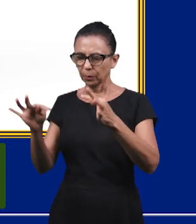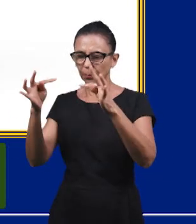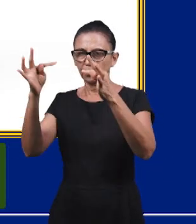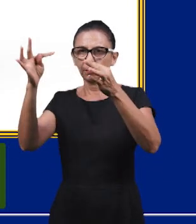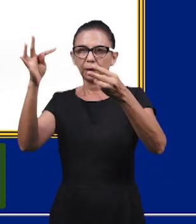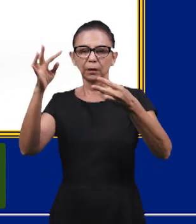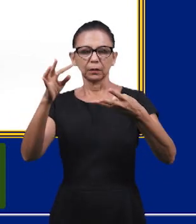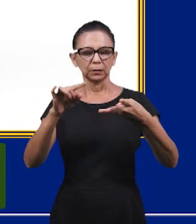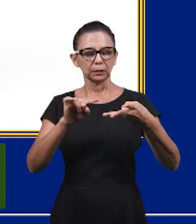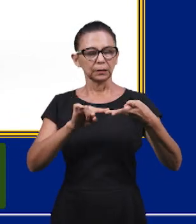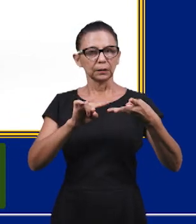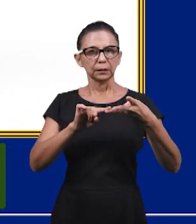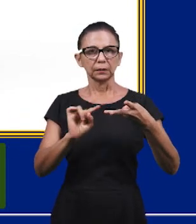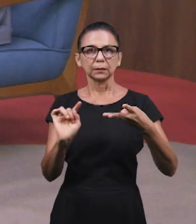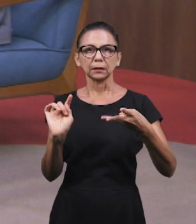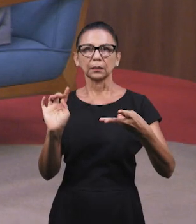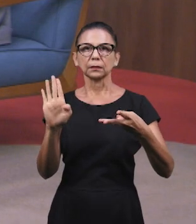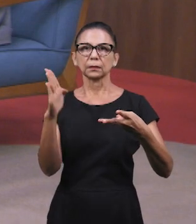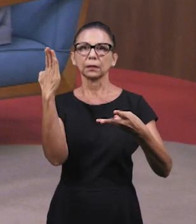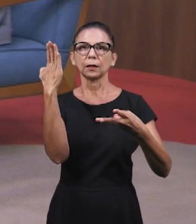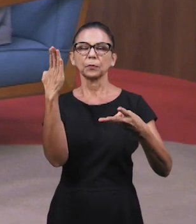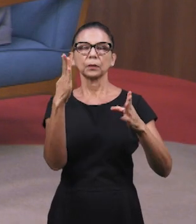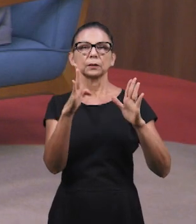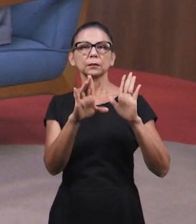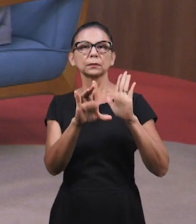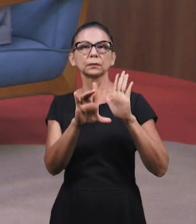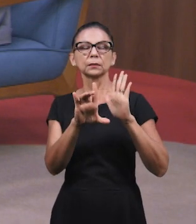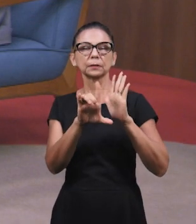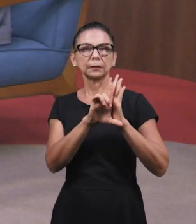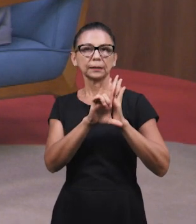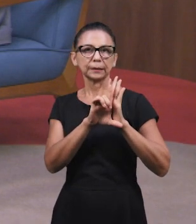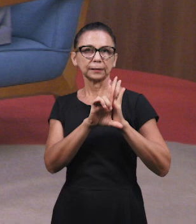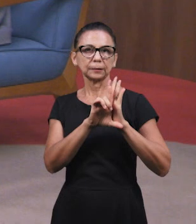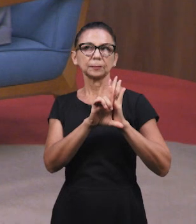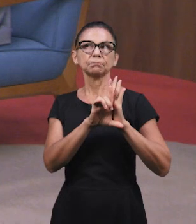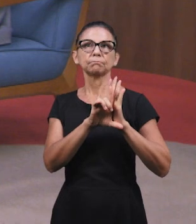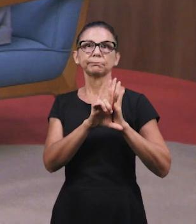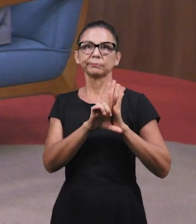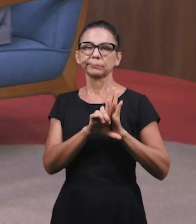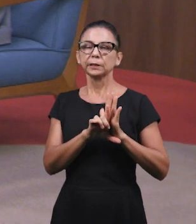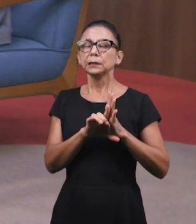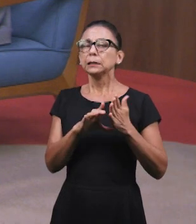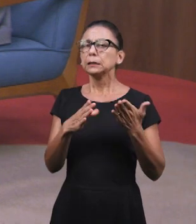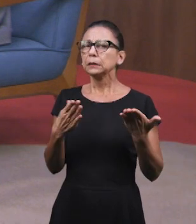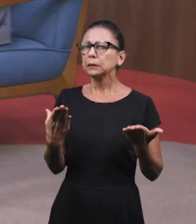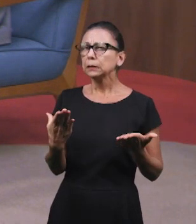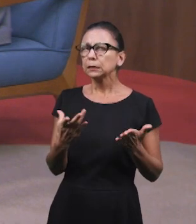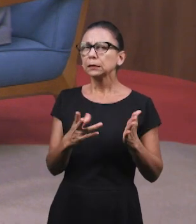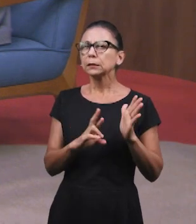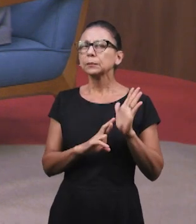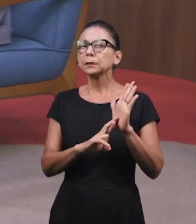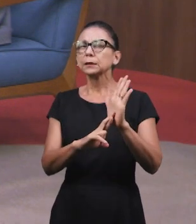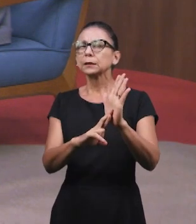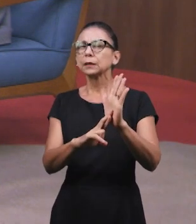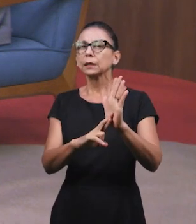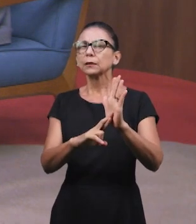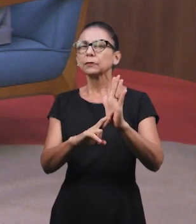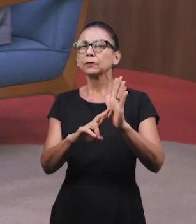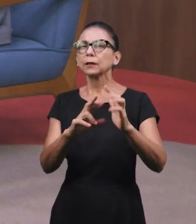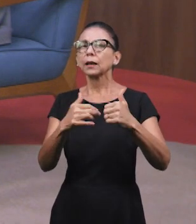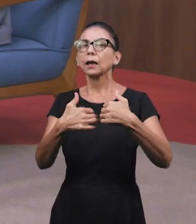devant, c'était un type prophétique que le gouvernement de la vie de l'Église, du chrétien,